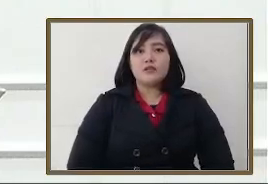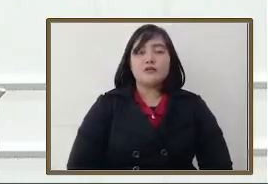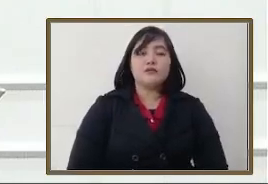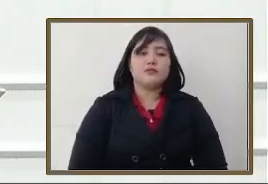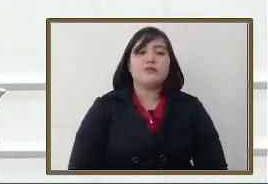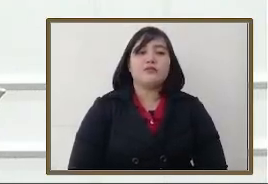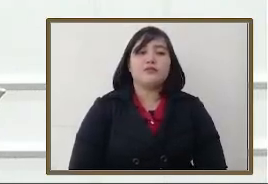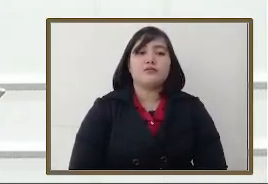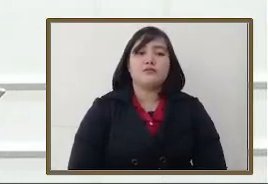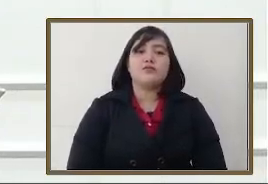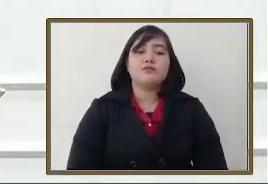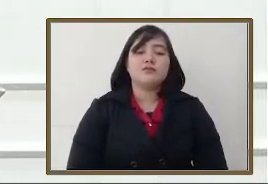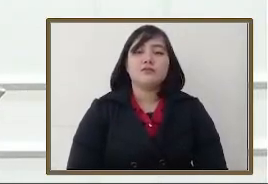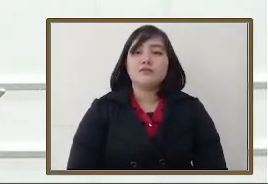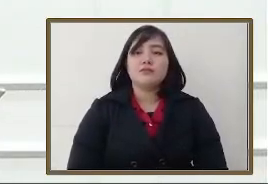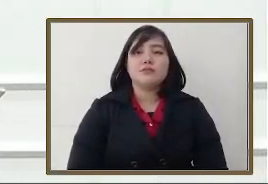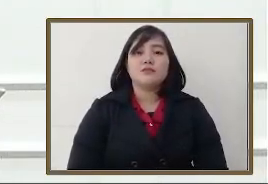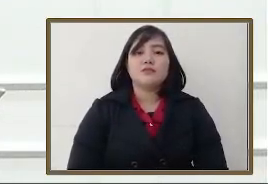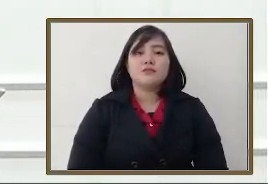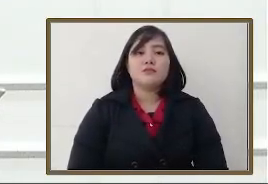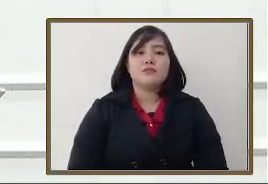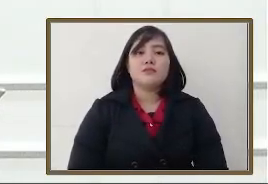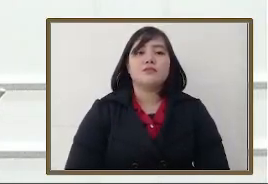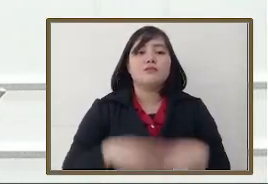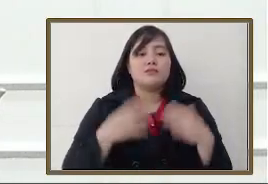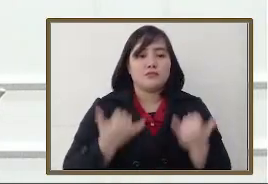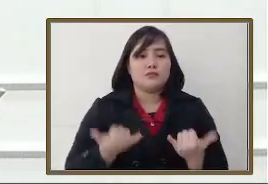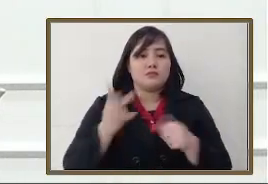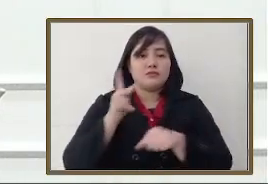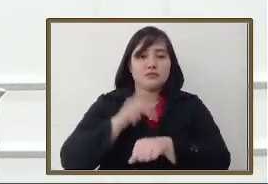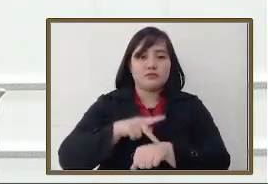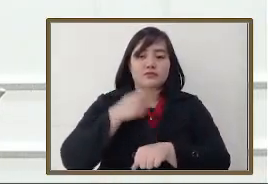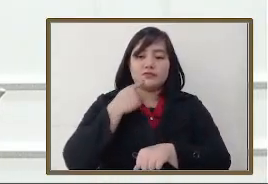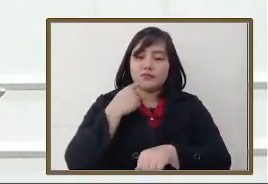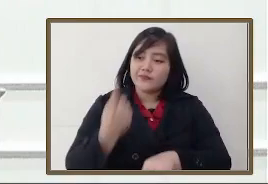Diba? Kaya nga ang sabi ni Peter, kapatid,